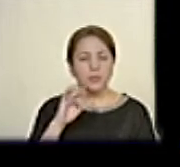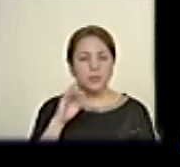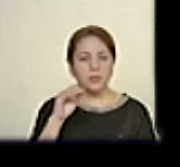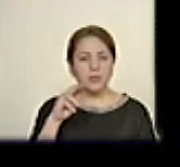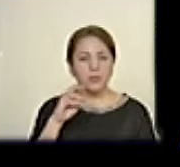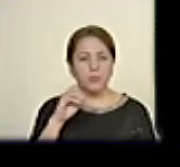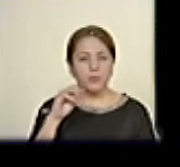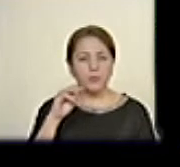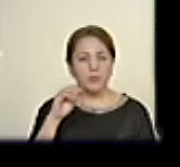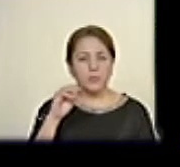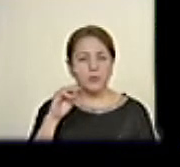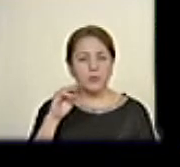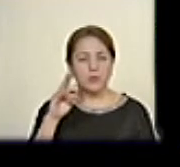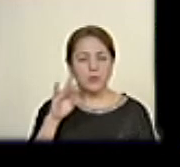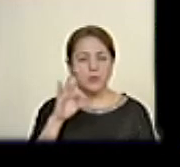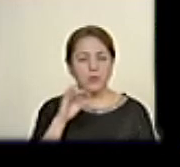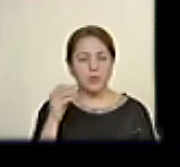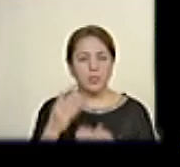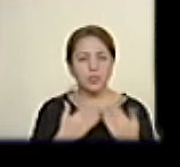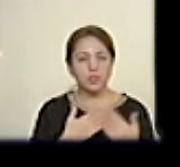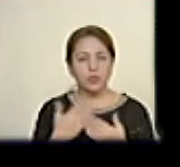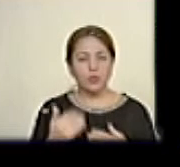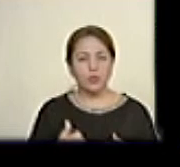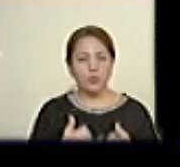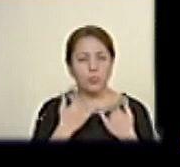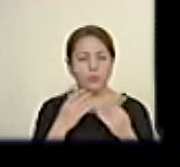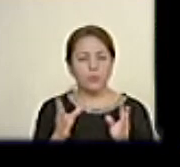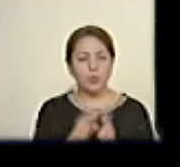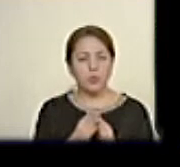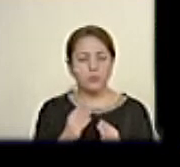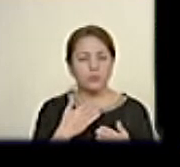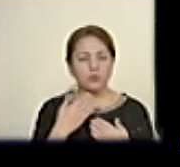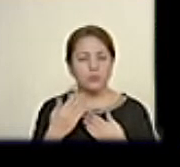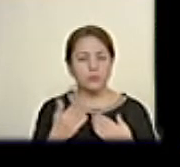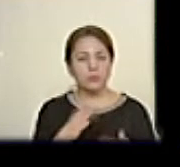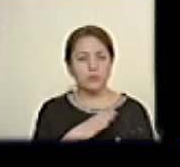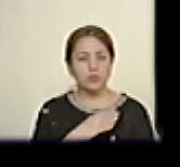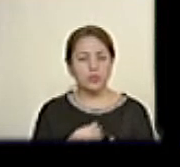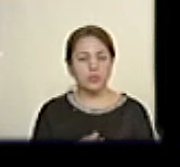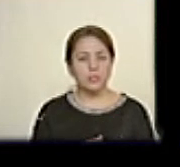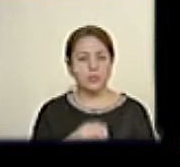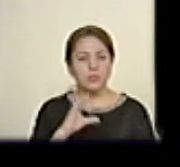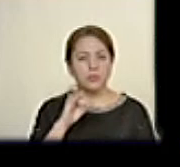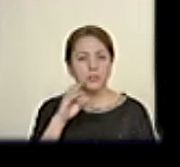Трепетное отношение. Хурмат блян муносабатта болеш.